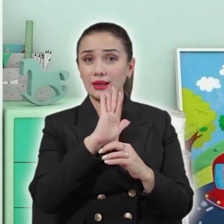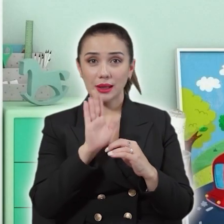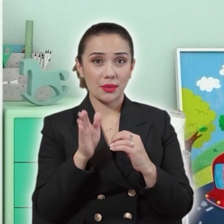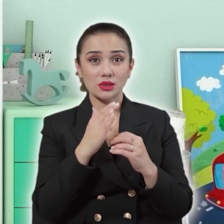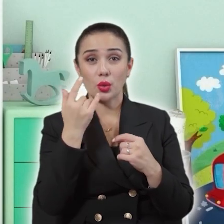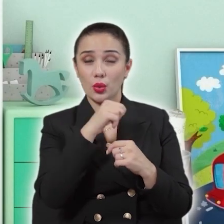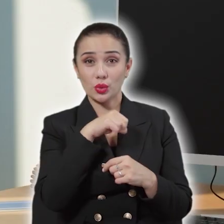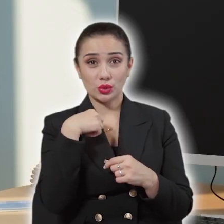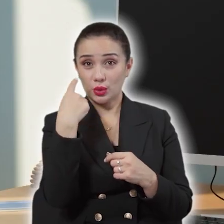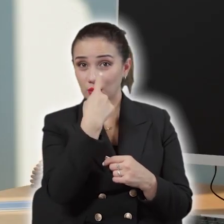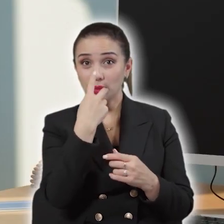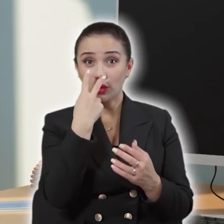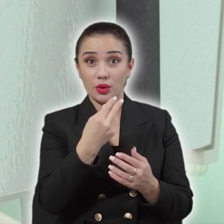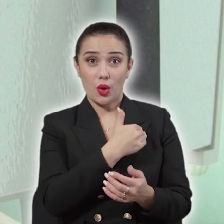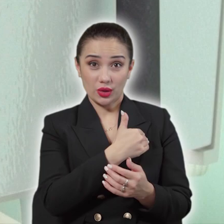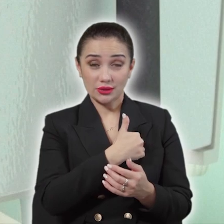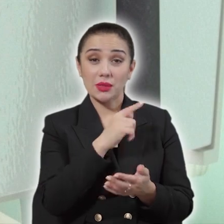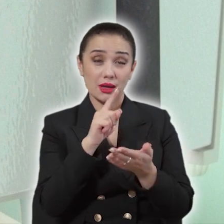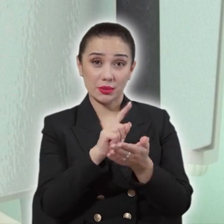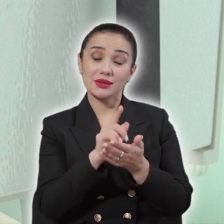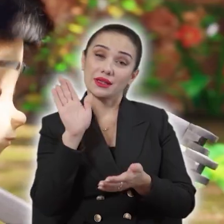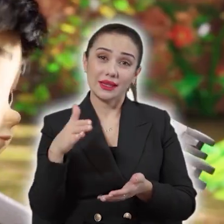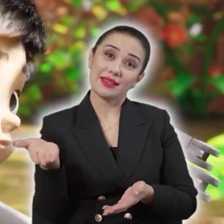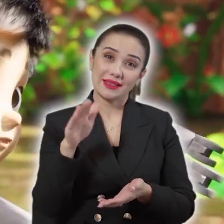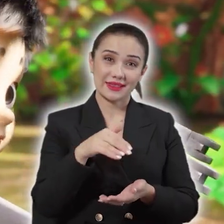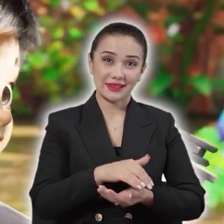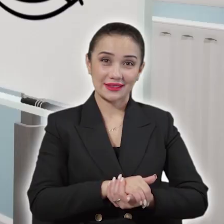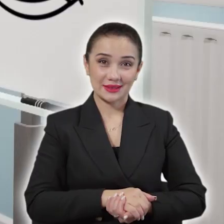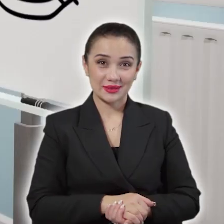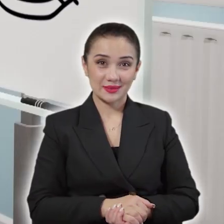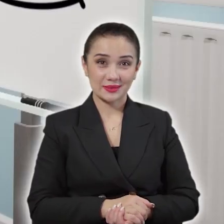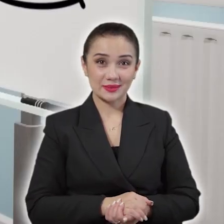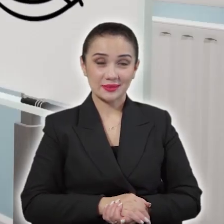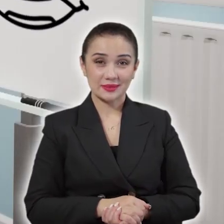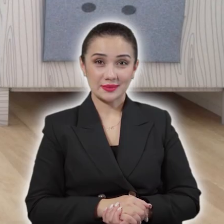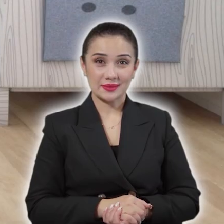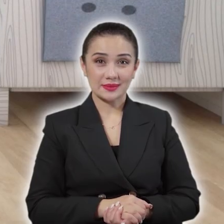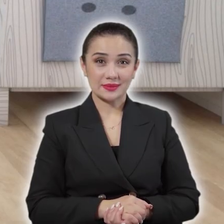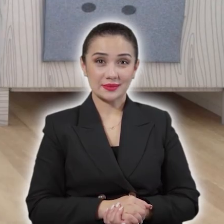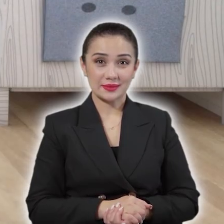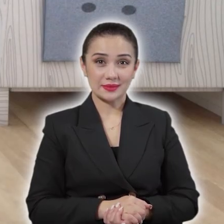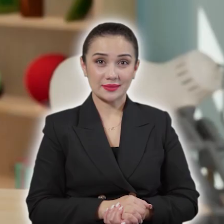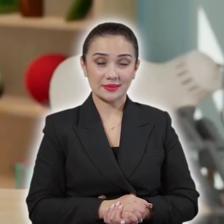emas. O'z ko'zing bilan ko'rishni xohlaysan? Ha, albatta. Ana ketdik.